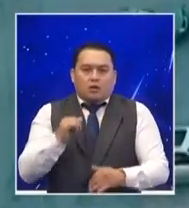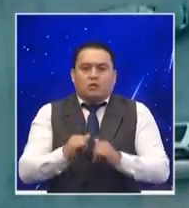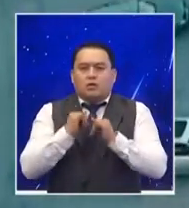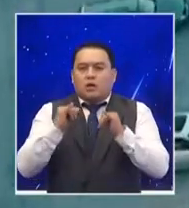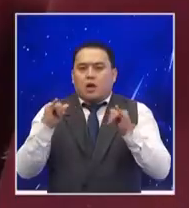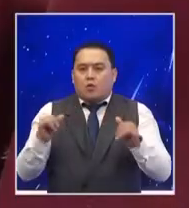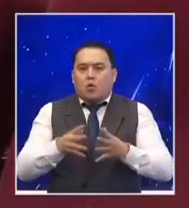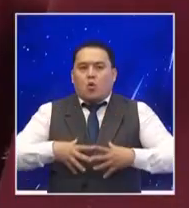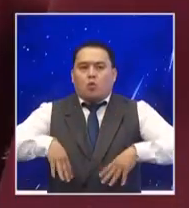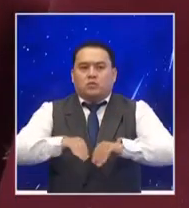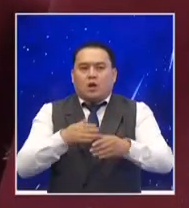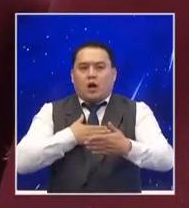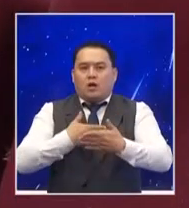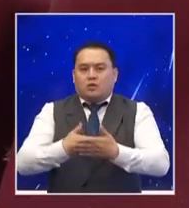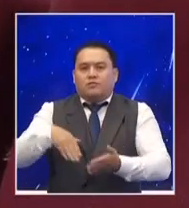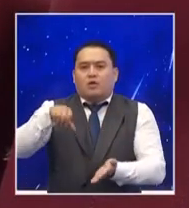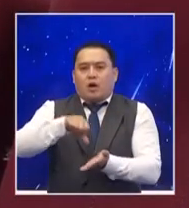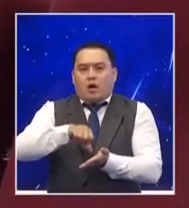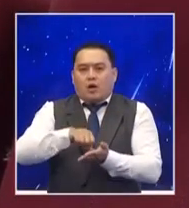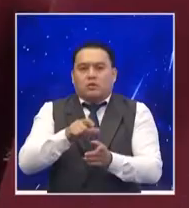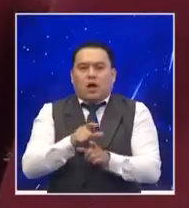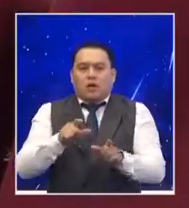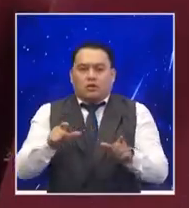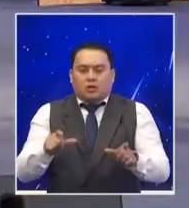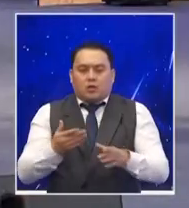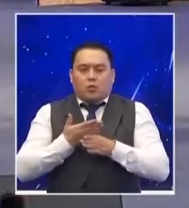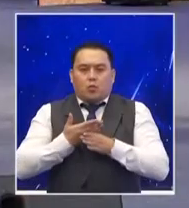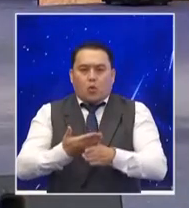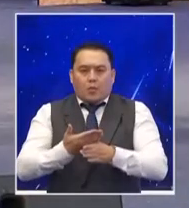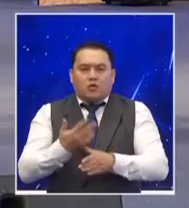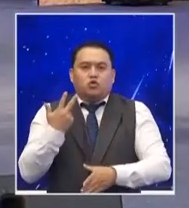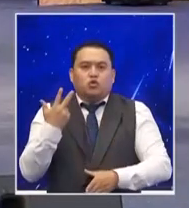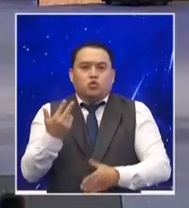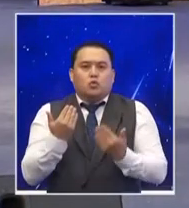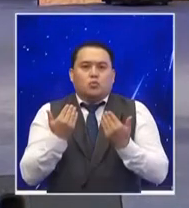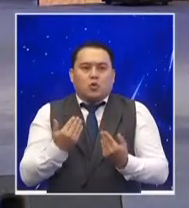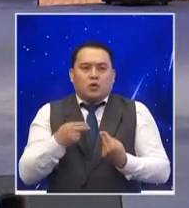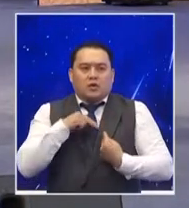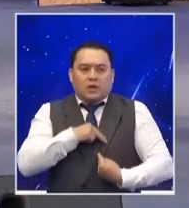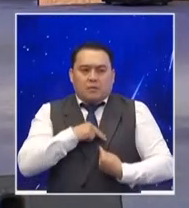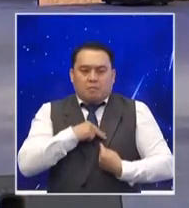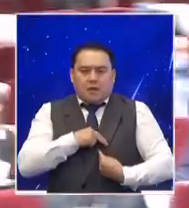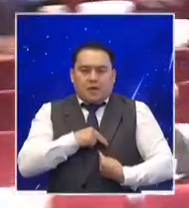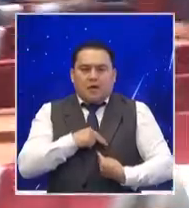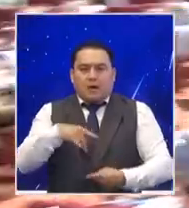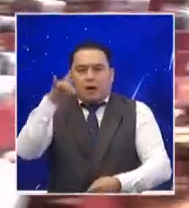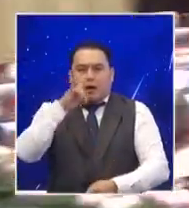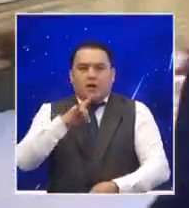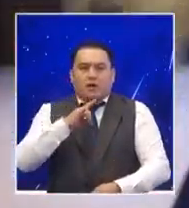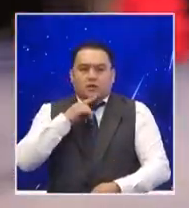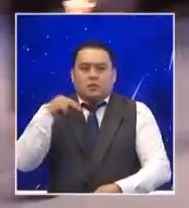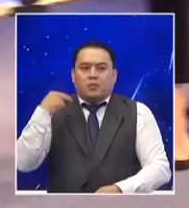дамуы, қоғамдық өміріне белсене атсалысқан азаматтардың арқасы. Үшеуінің бүгін еңбегі жоғары бағаланып, Қазақстан